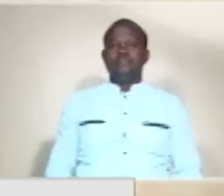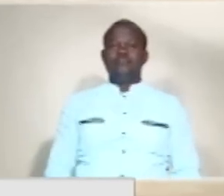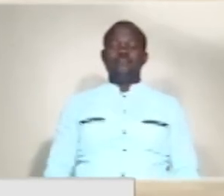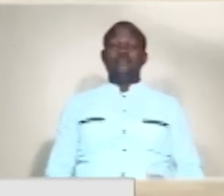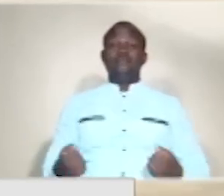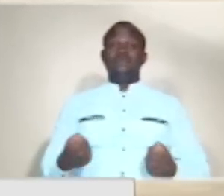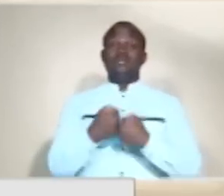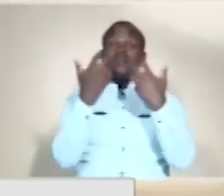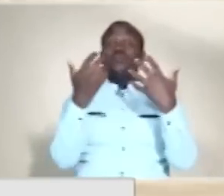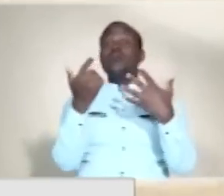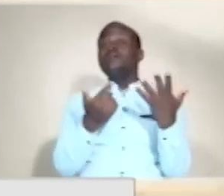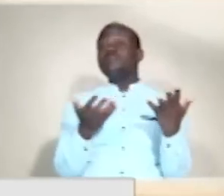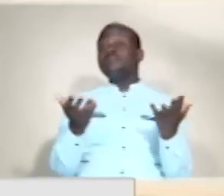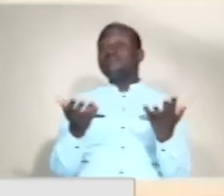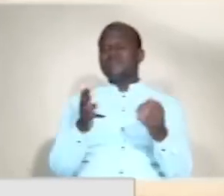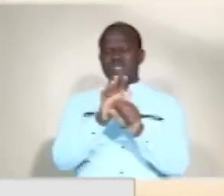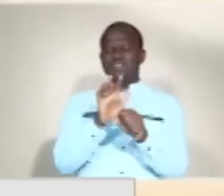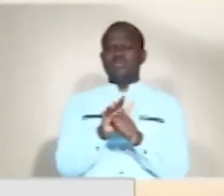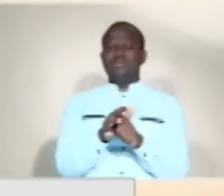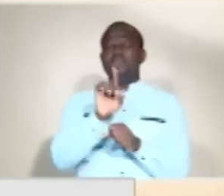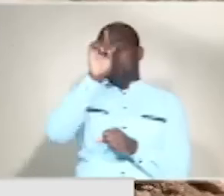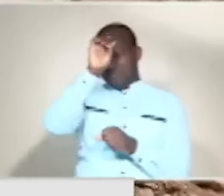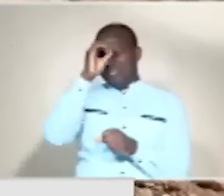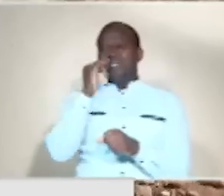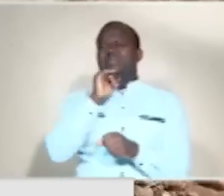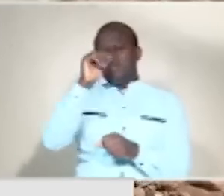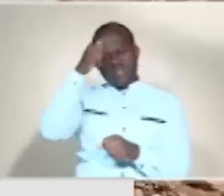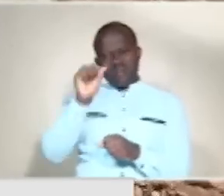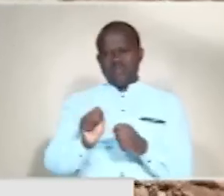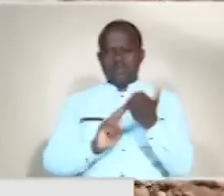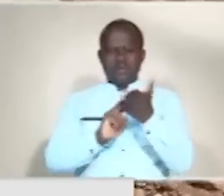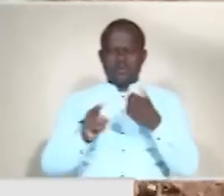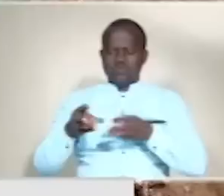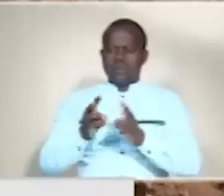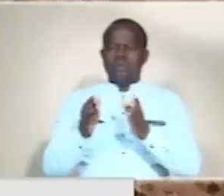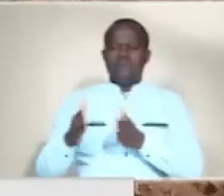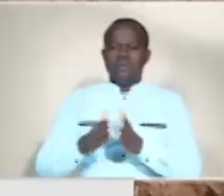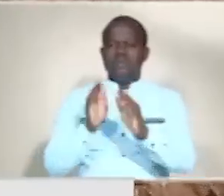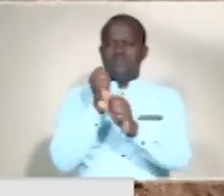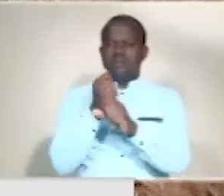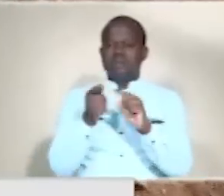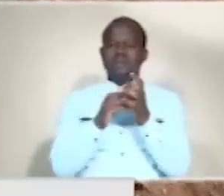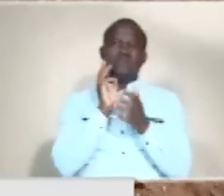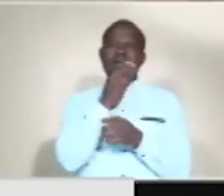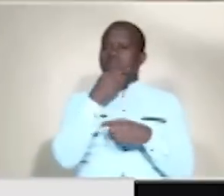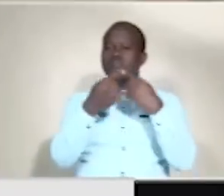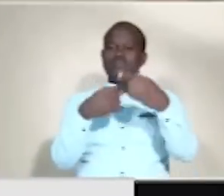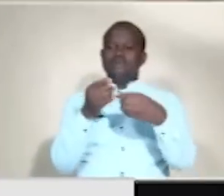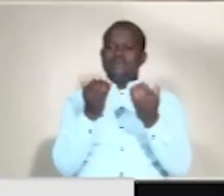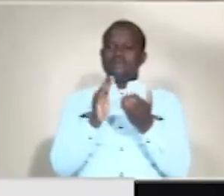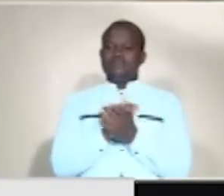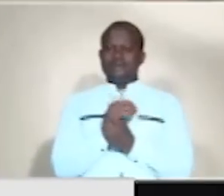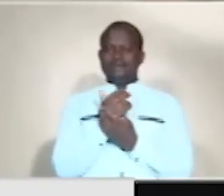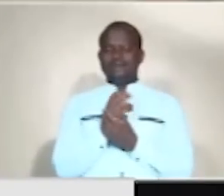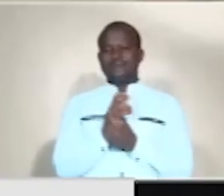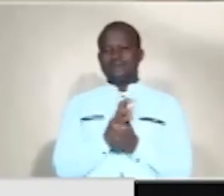kugira zatumye abaturage bibaza niba nta buhanga buhari bwari kwifashishwa ku buryo umuhanda ukorwa ariko n'amazi akagumaho twumva rero